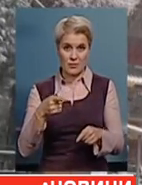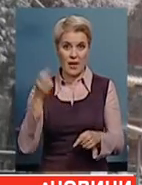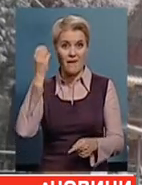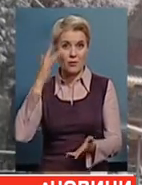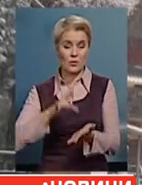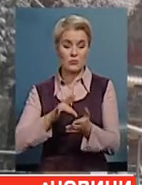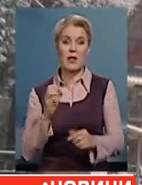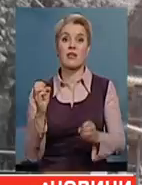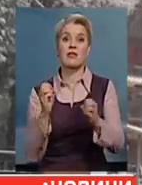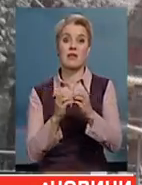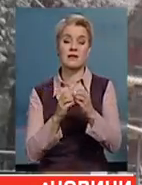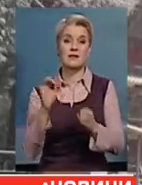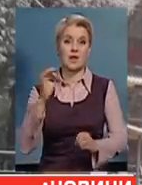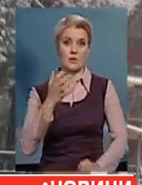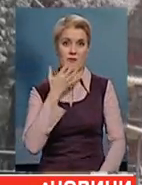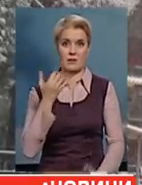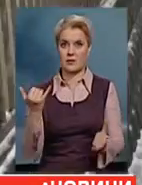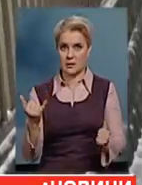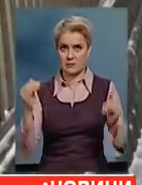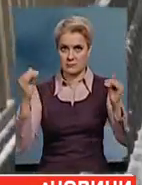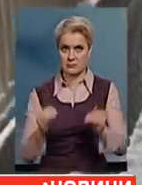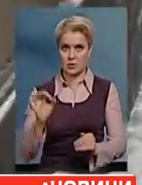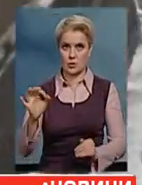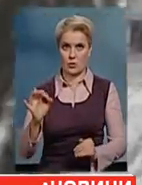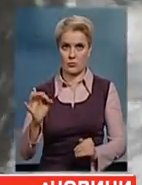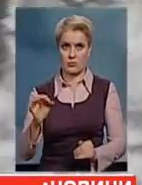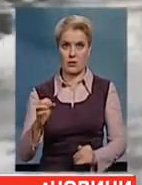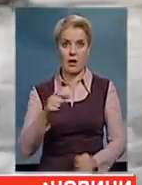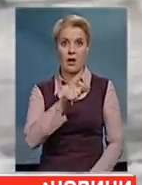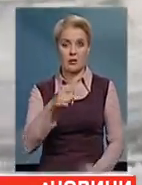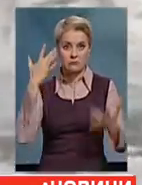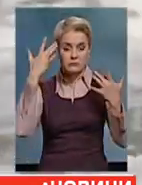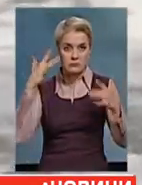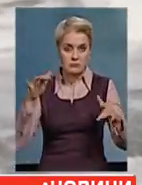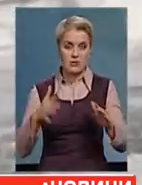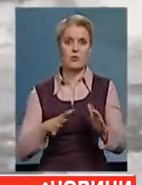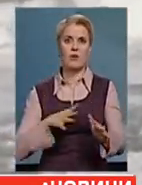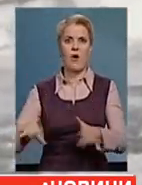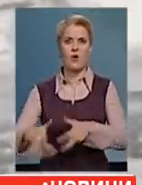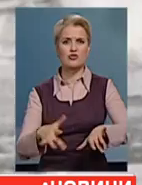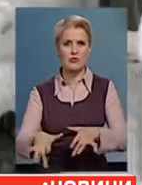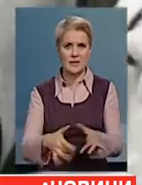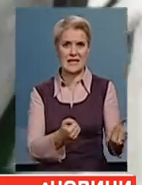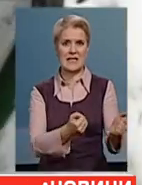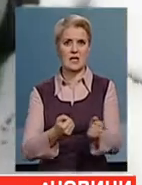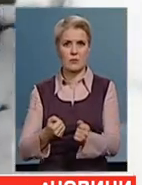тепла. Та зараз температура знизилася до нуля. Негода застала японців зненацька. Спричинила ожеледицю і